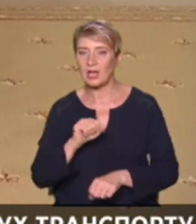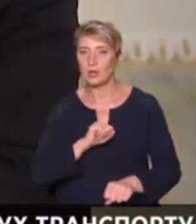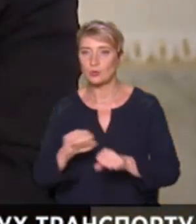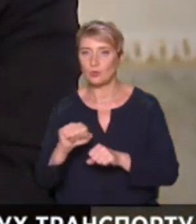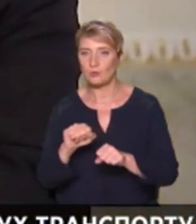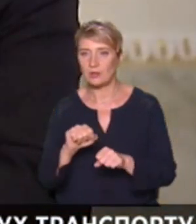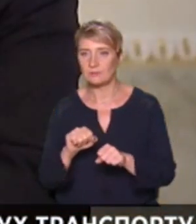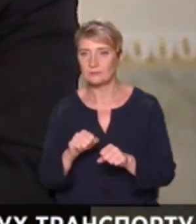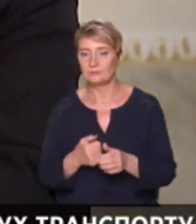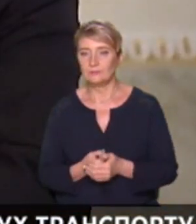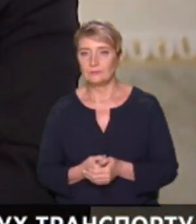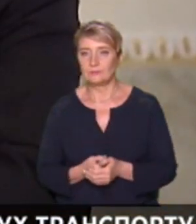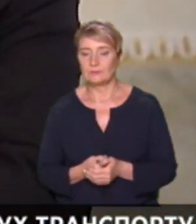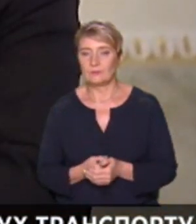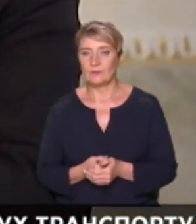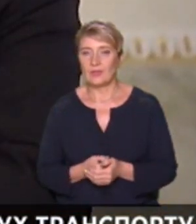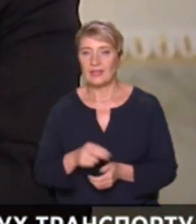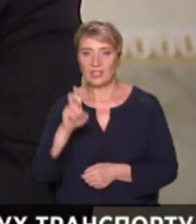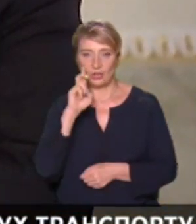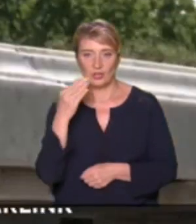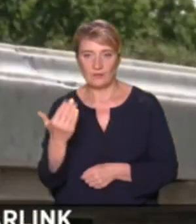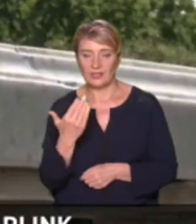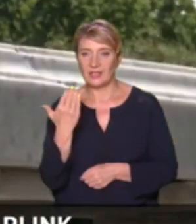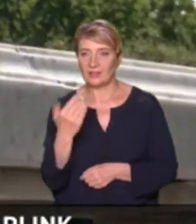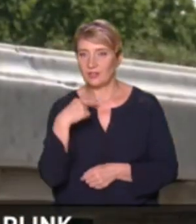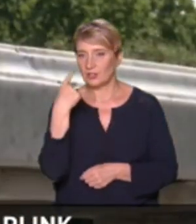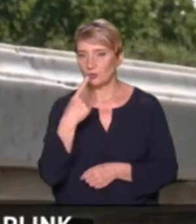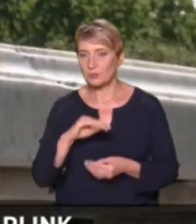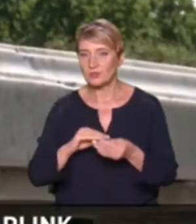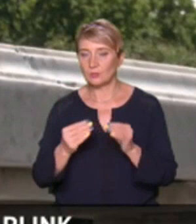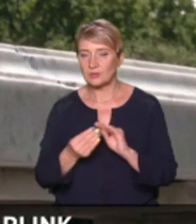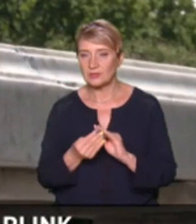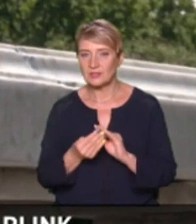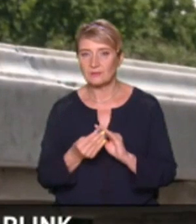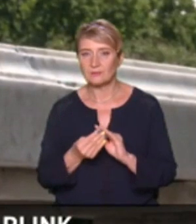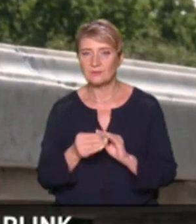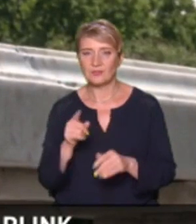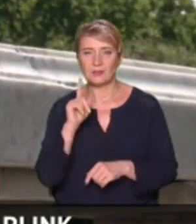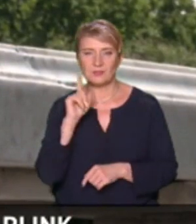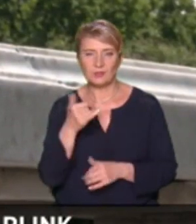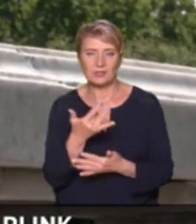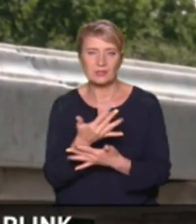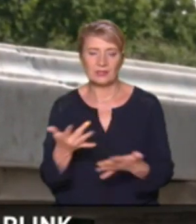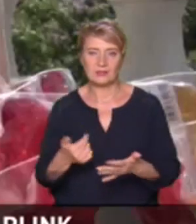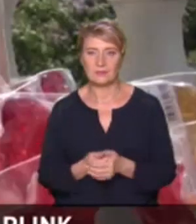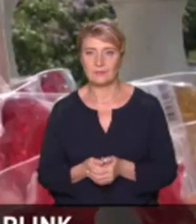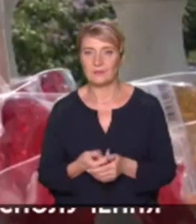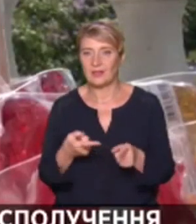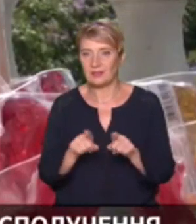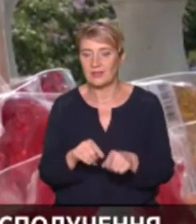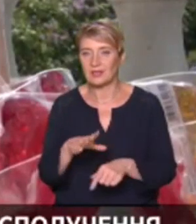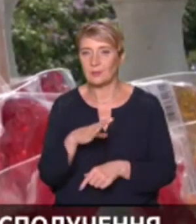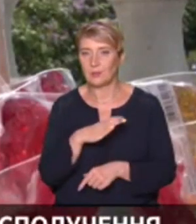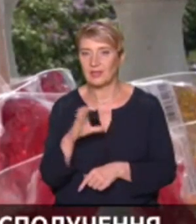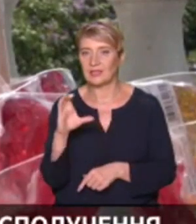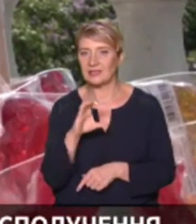нього, да, державою, і це його особисті проблеми, він маньяк там, ще якось. Як зі Сталіним було? Ну так, да,